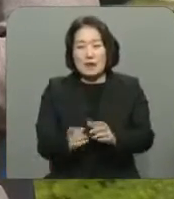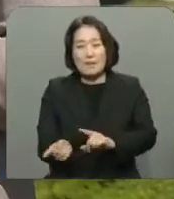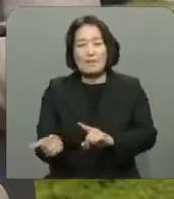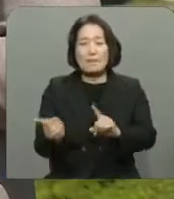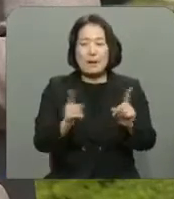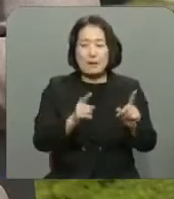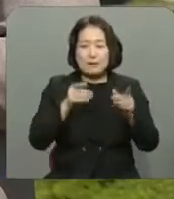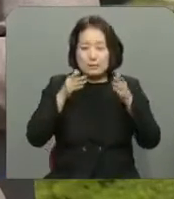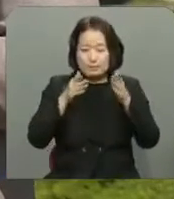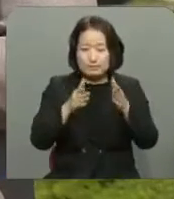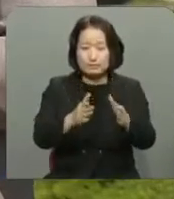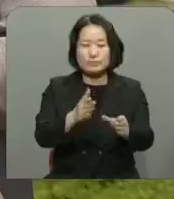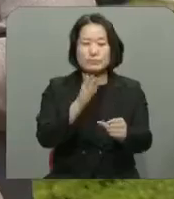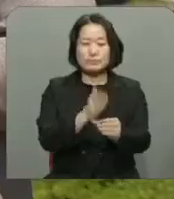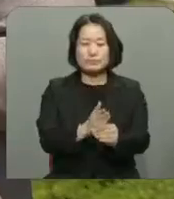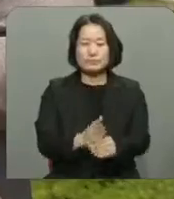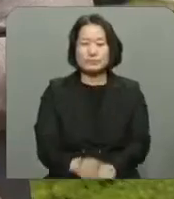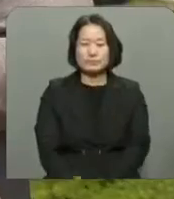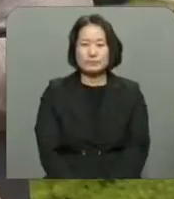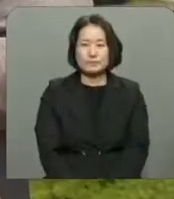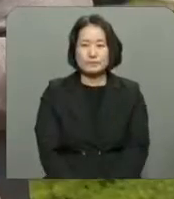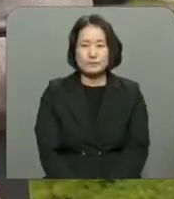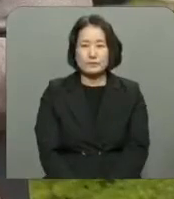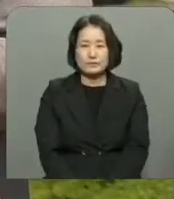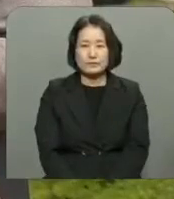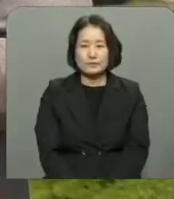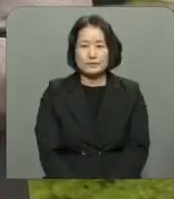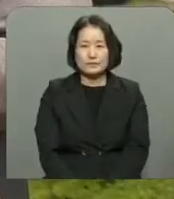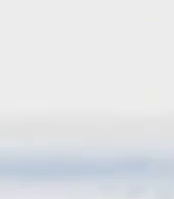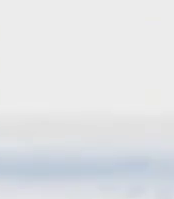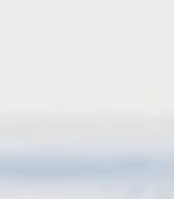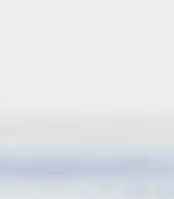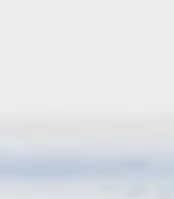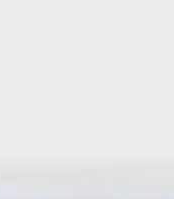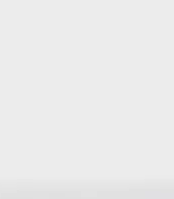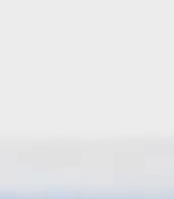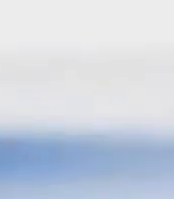주목됩니다 kbs 뉴스 강규형 빕니다